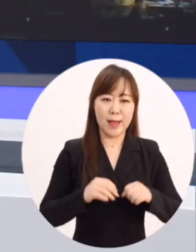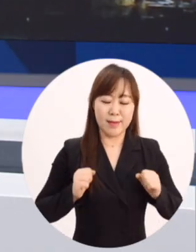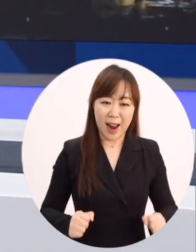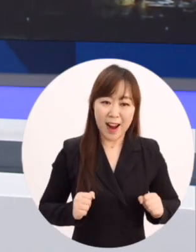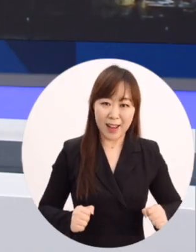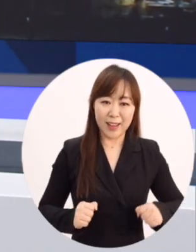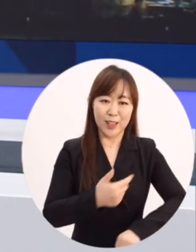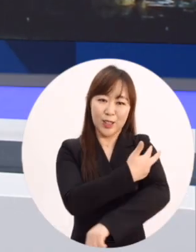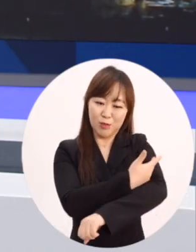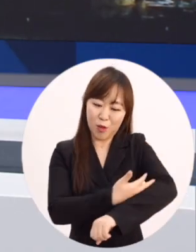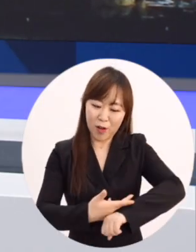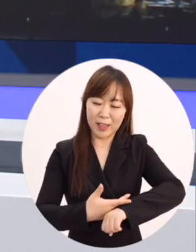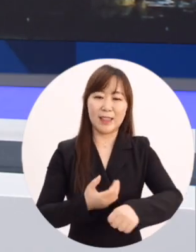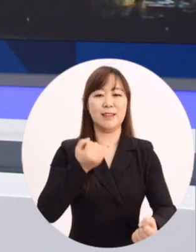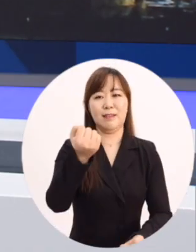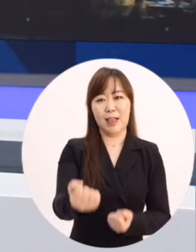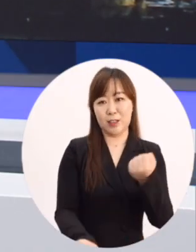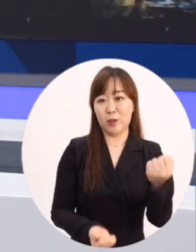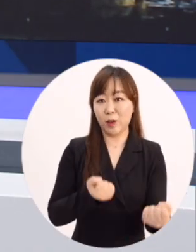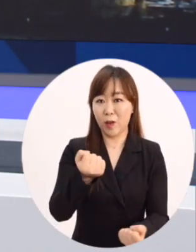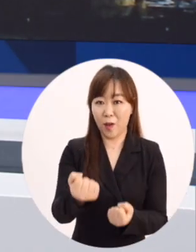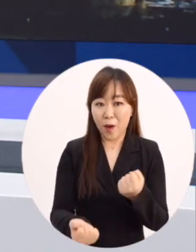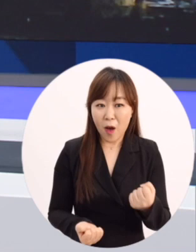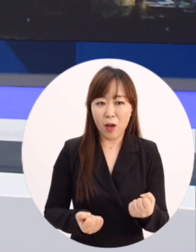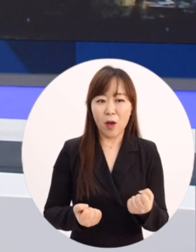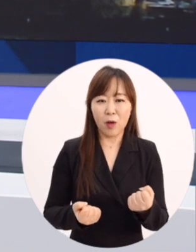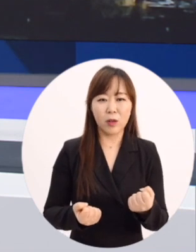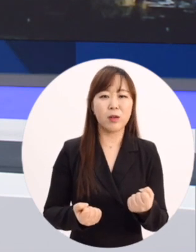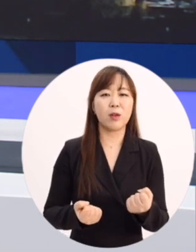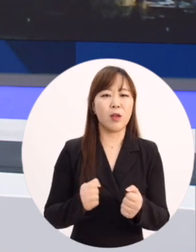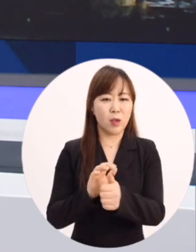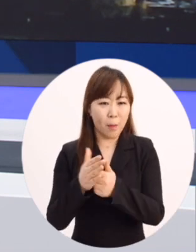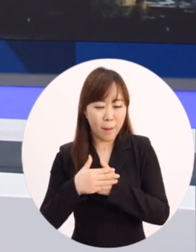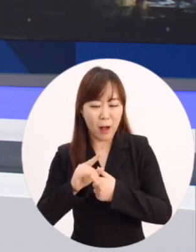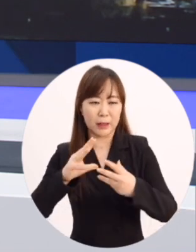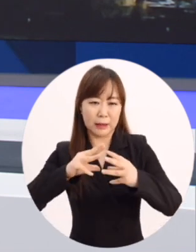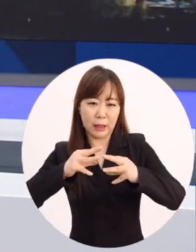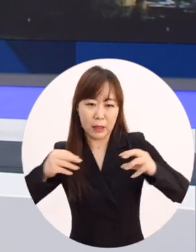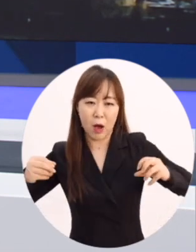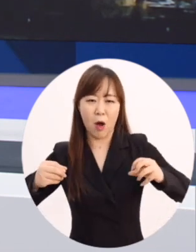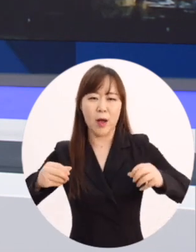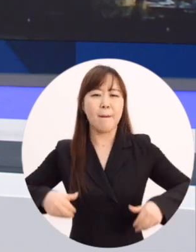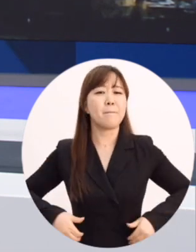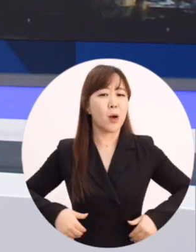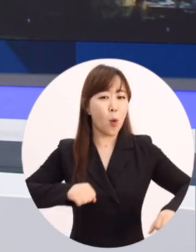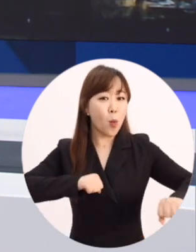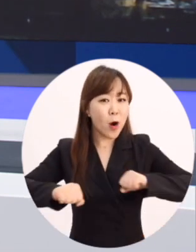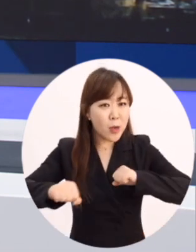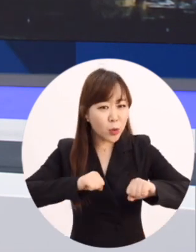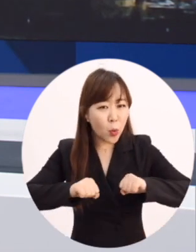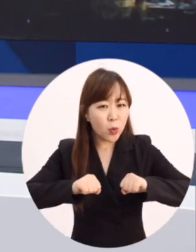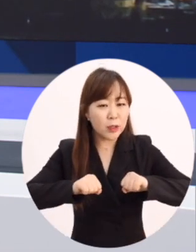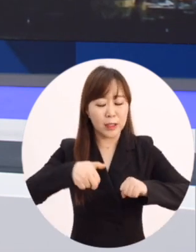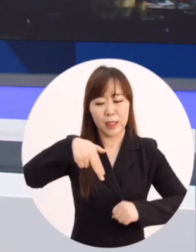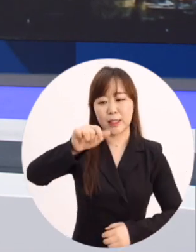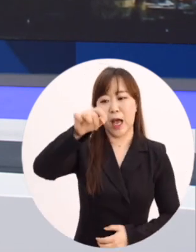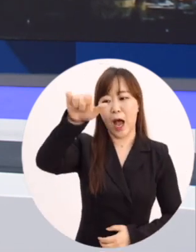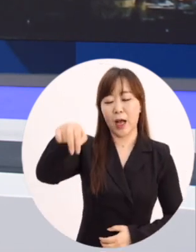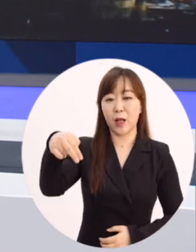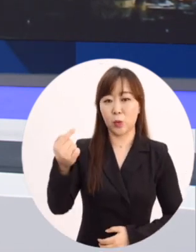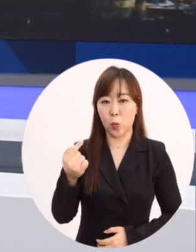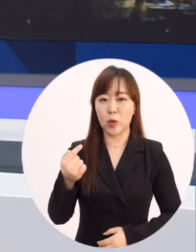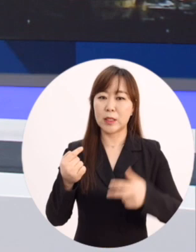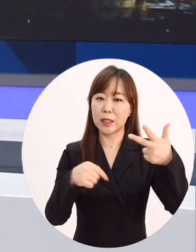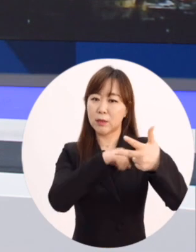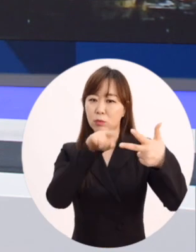달리기, 수영하기, 자전거 타기 등 협응과 균형, 근력이 필요한 활동을 자각도